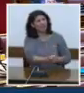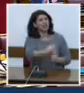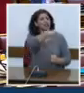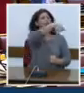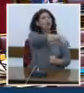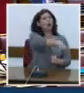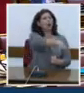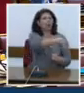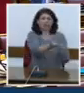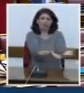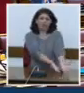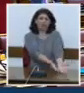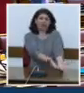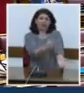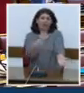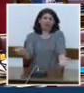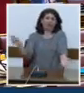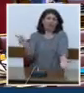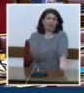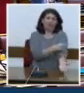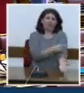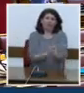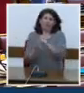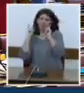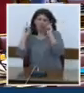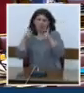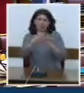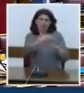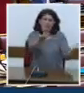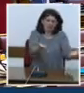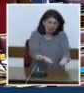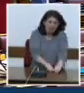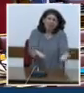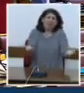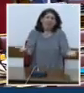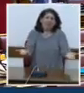όλα. Και να μην χρειάζεται να πούμε τίποτα παραπάνω.